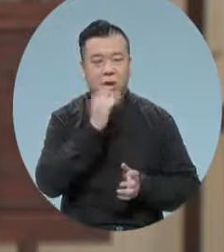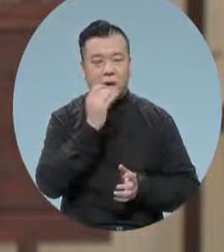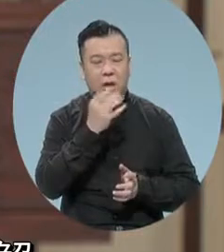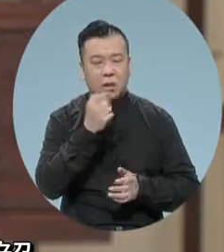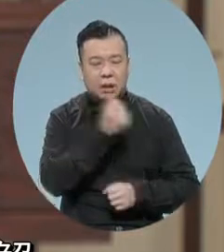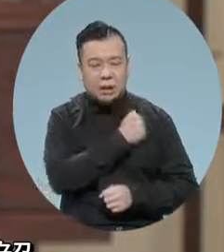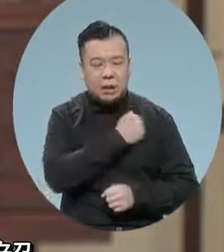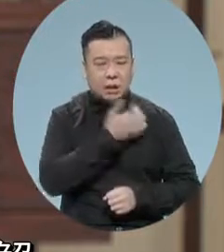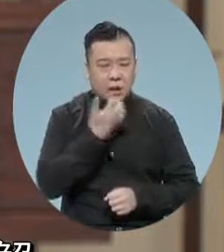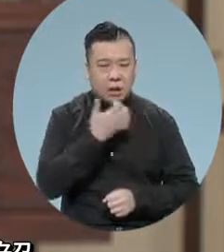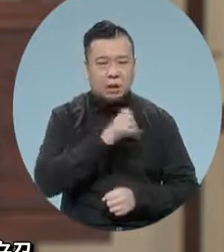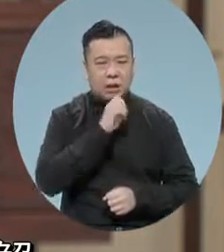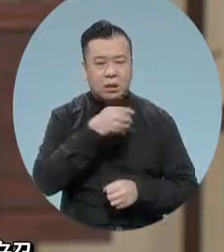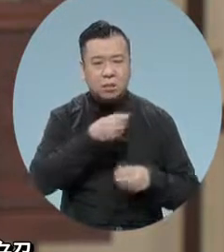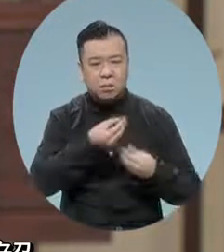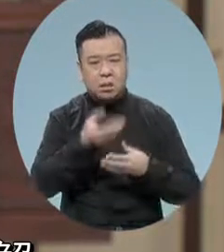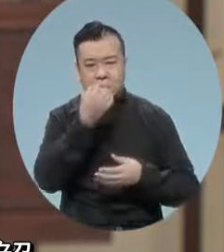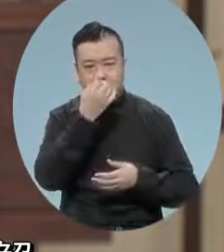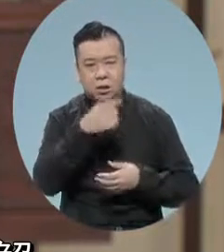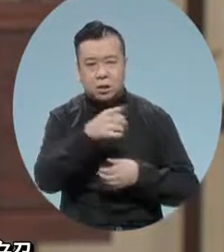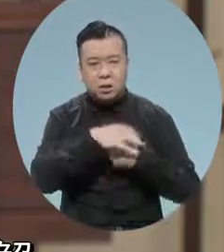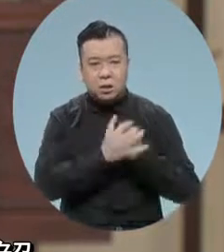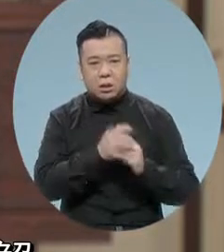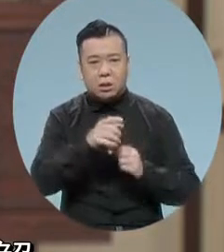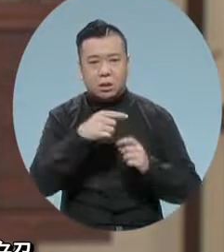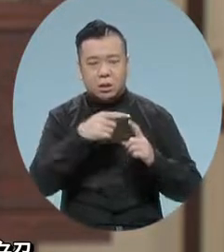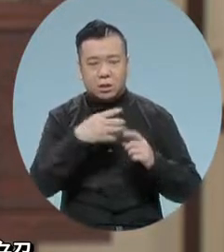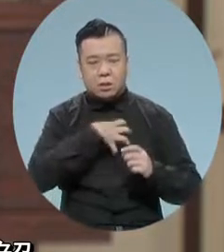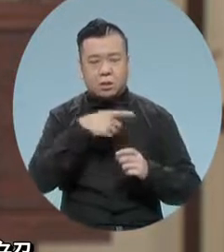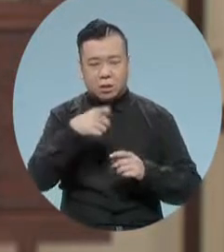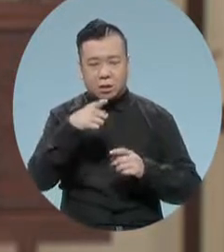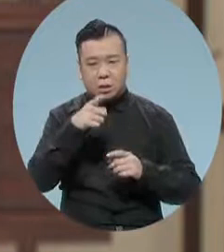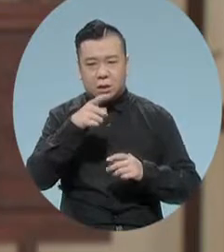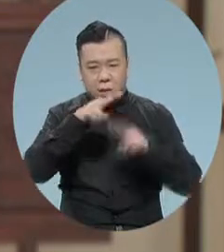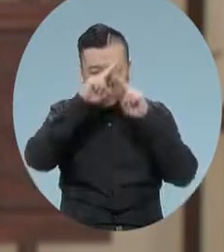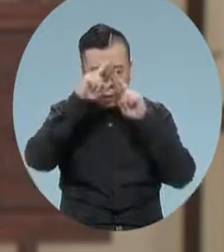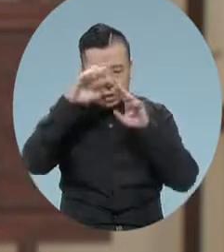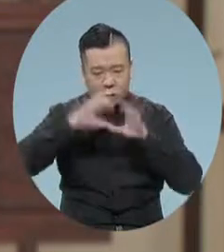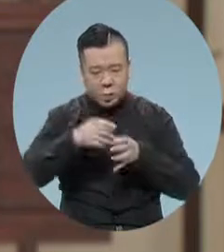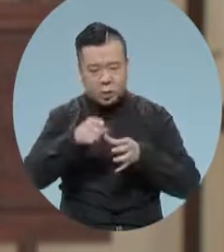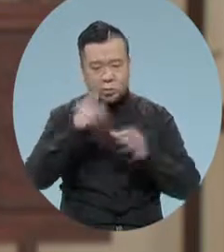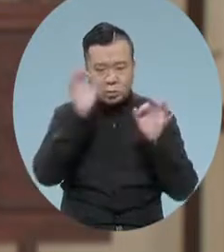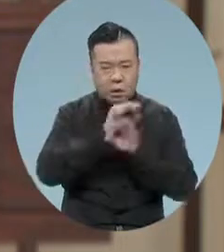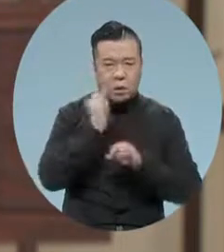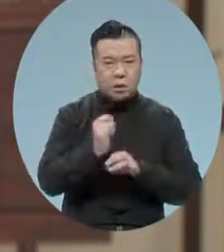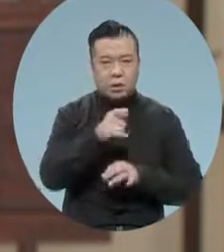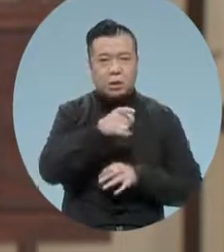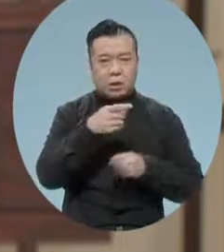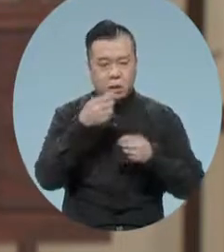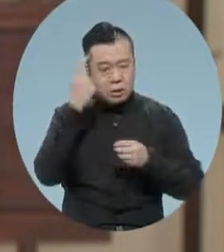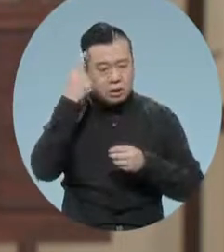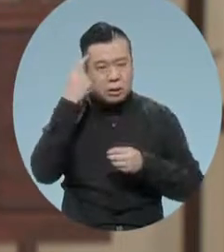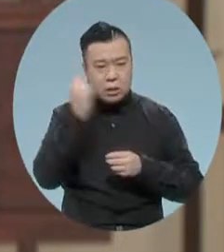折，亦都帶嚟香港同埋咧世界人民對共產黨嘅誤解。因此咧，我希望佢知道呢啲誤